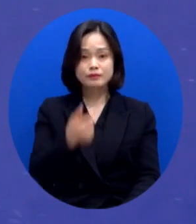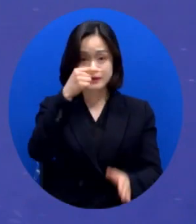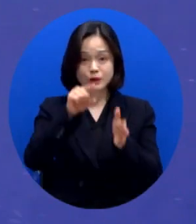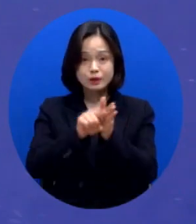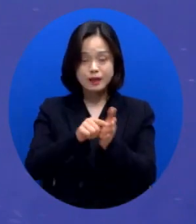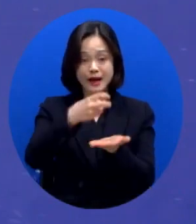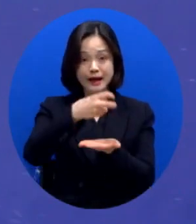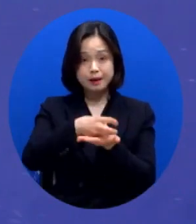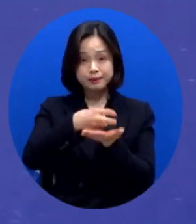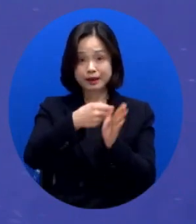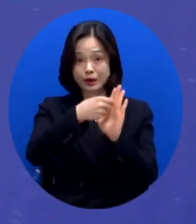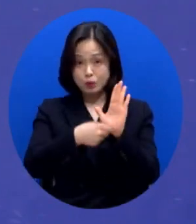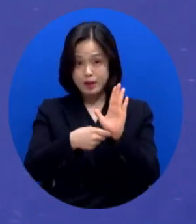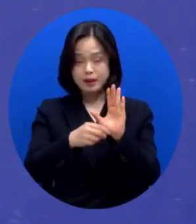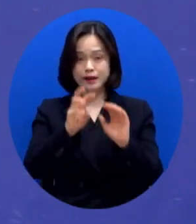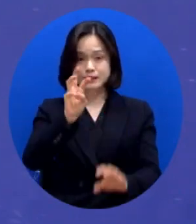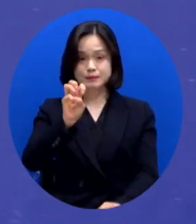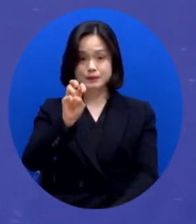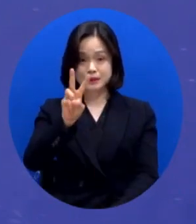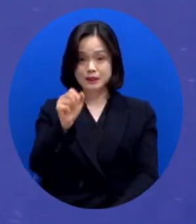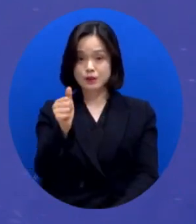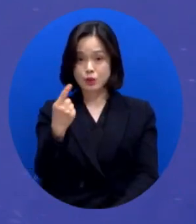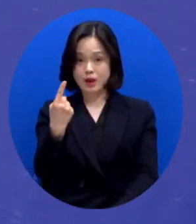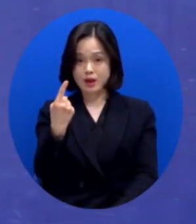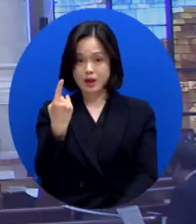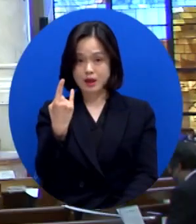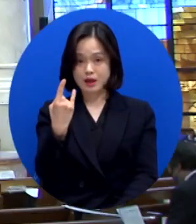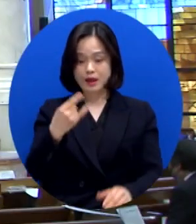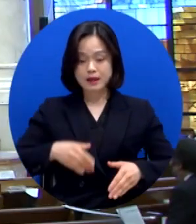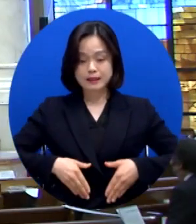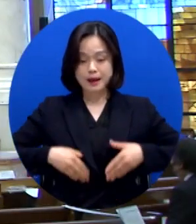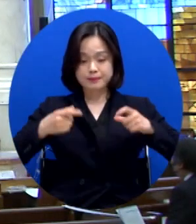기독교대한감리회가 32회 서울남년회를 열었습니다.